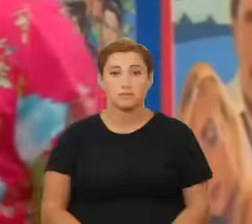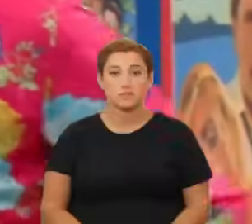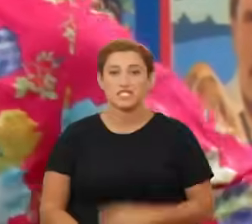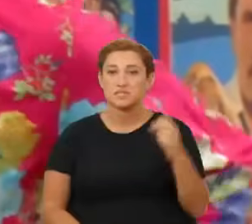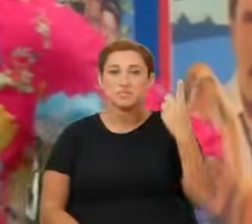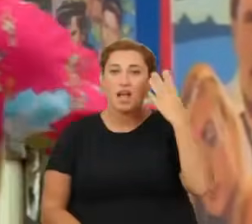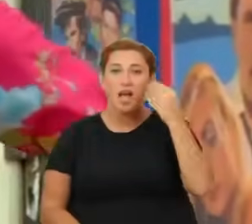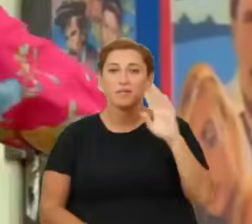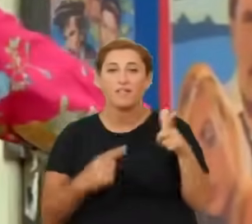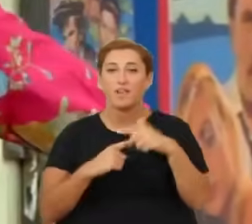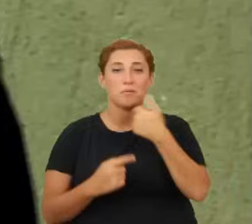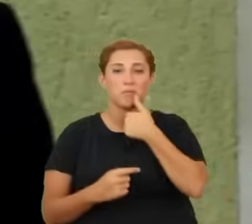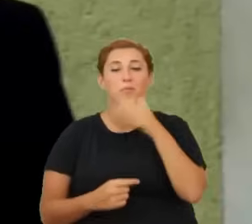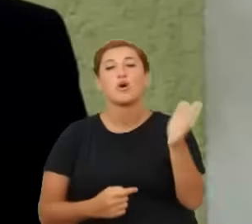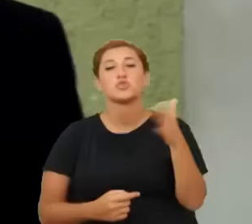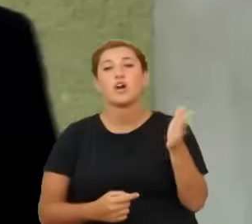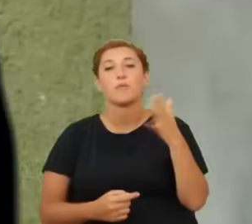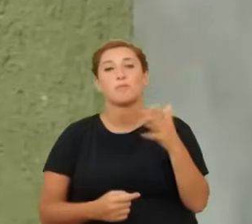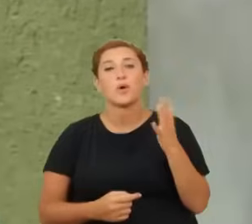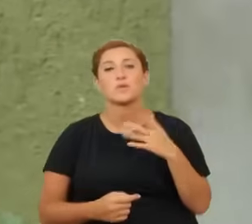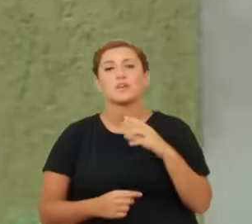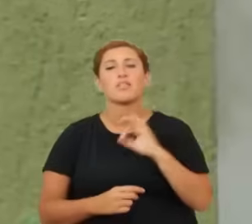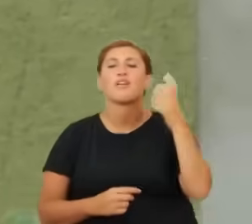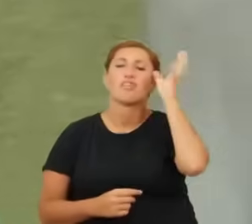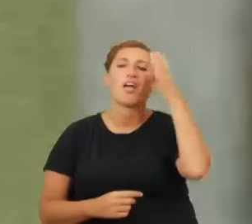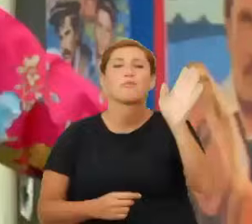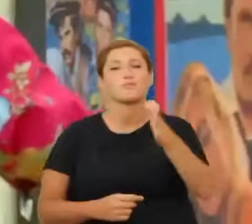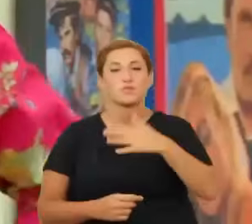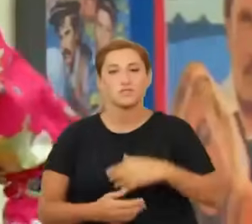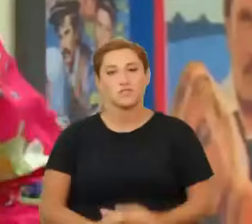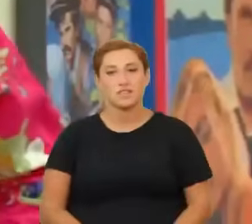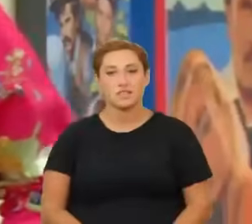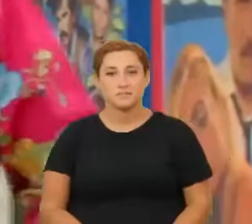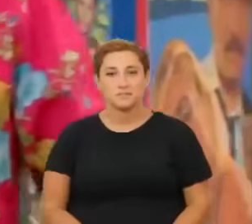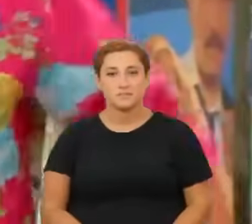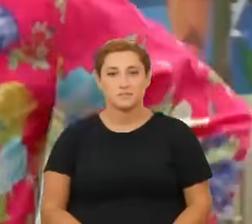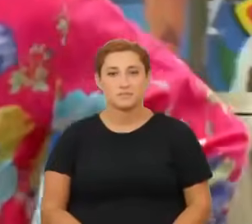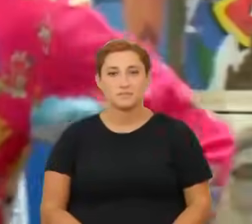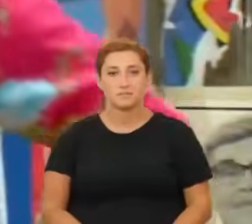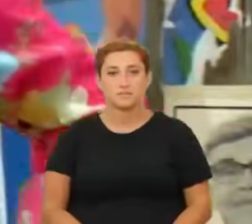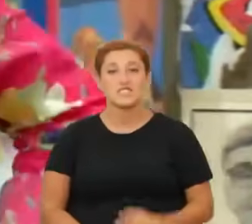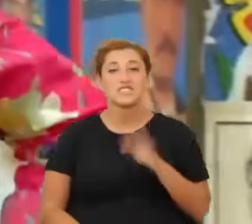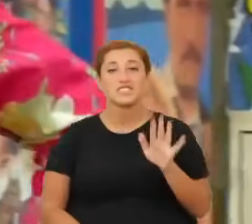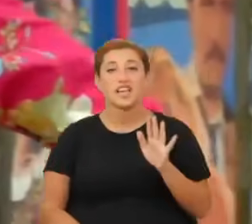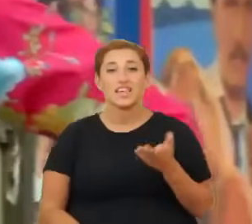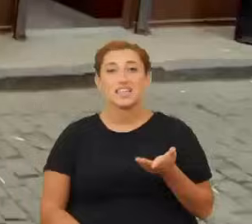Hiçbir şey anlamadım vallahi Fehmi baba. Boş ver, boş ver. Anlama ya. Takma kafana. Hadi eyvallah. Şey...